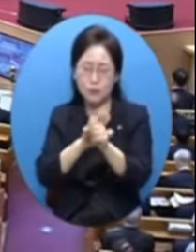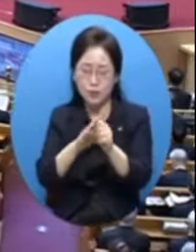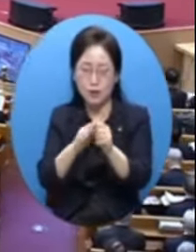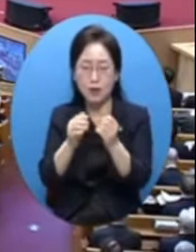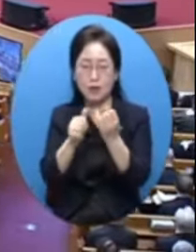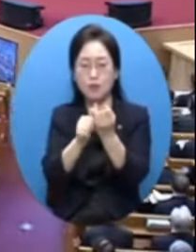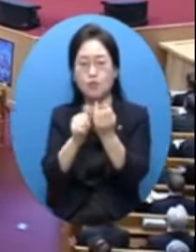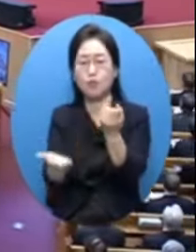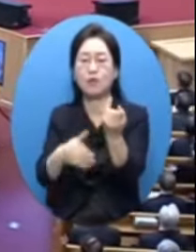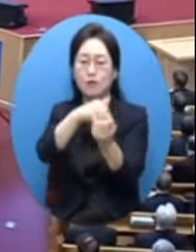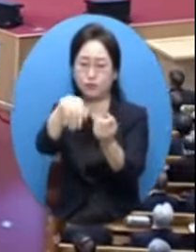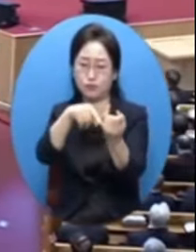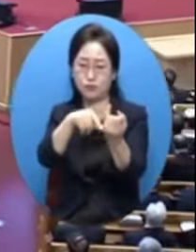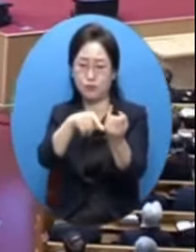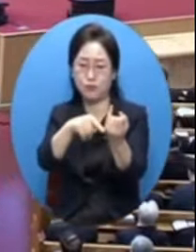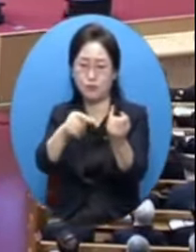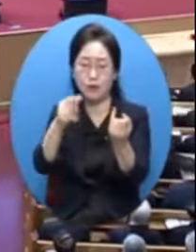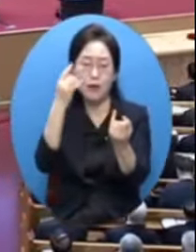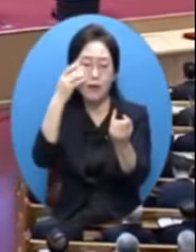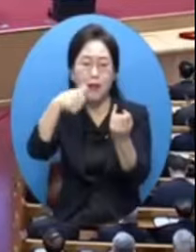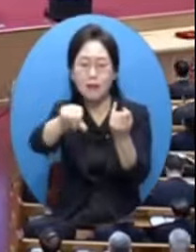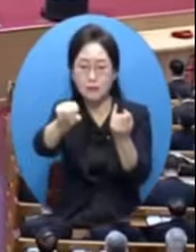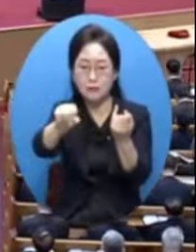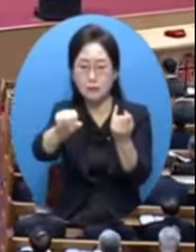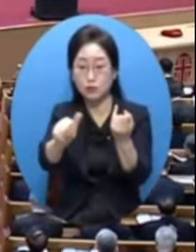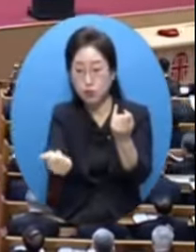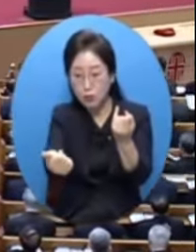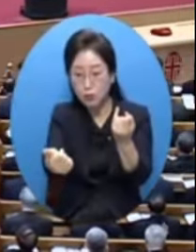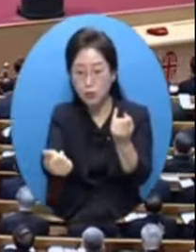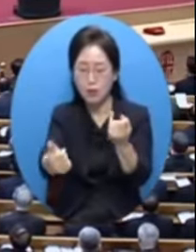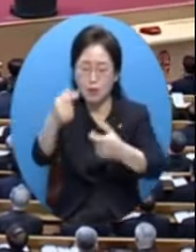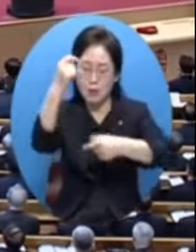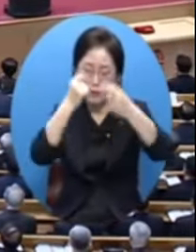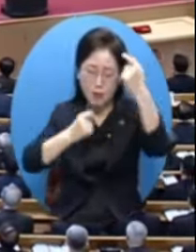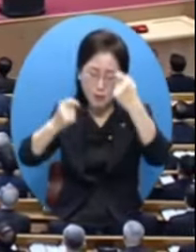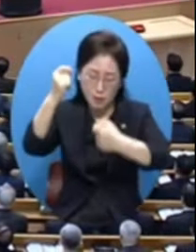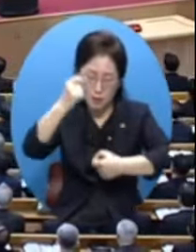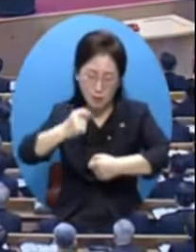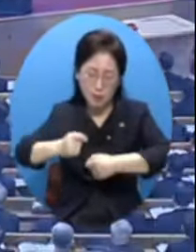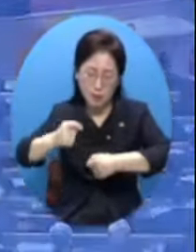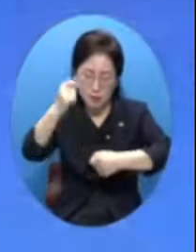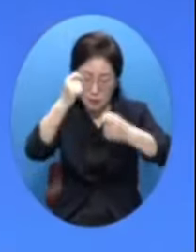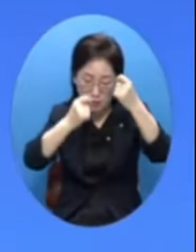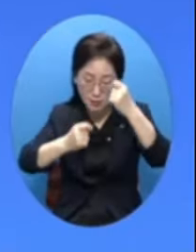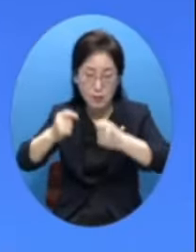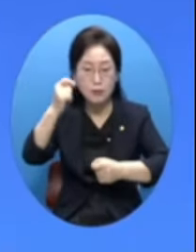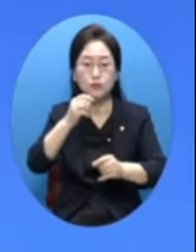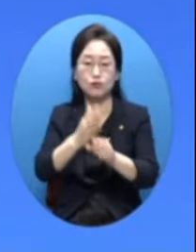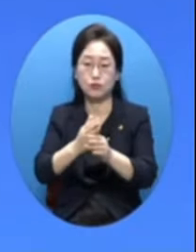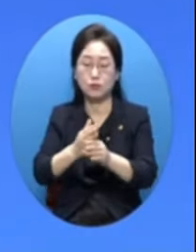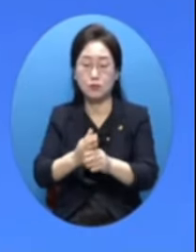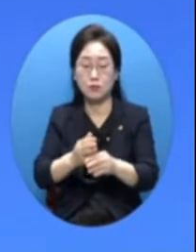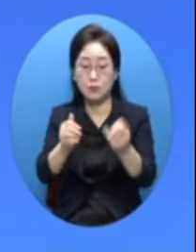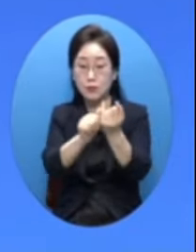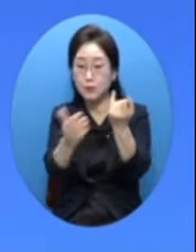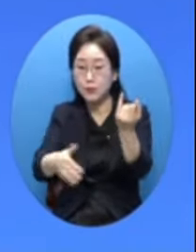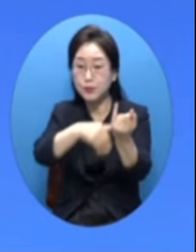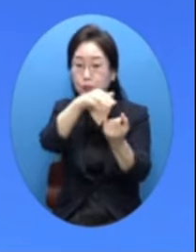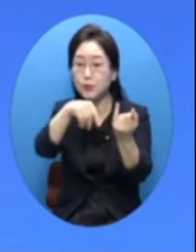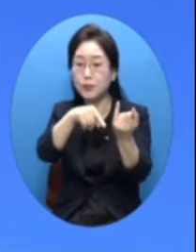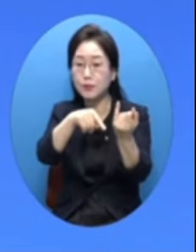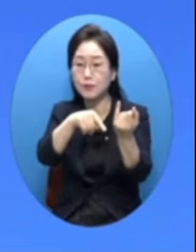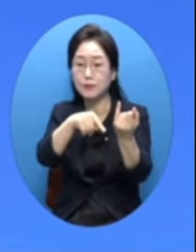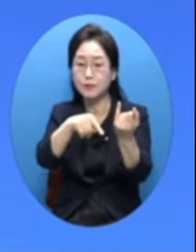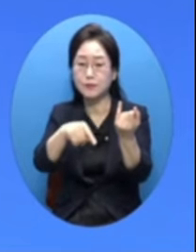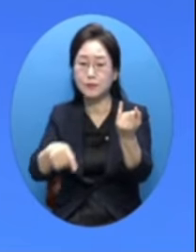하나밖에 없는 아들을 잃고 슬피 울며 시신을 따라가고 있었습니다. 일찍이 남편을 여의고 살아가던 이